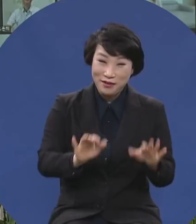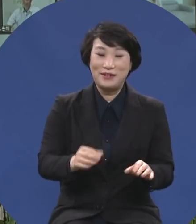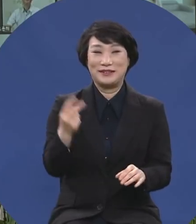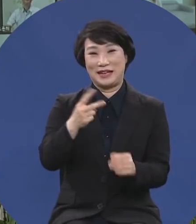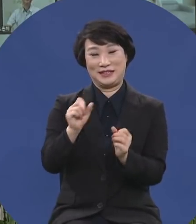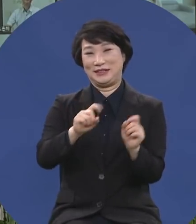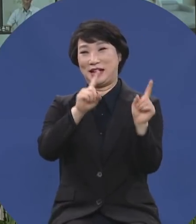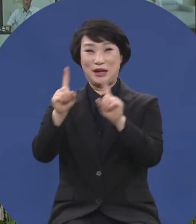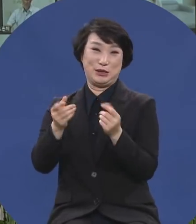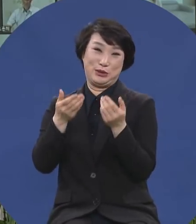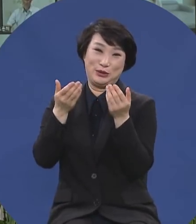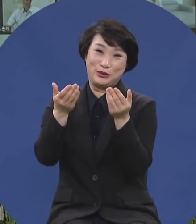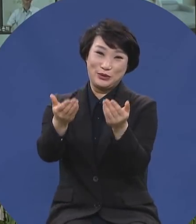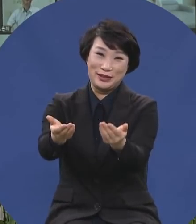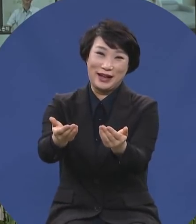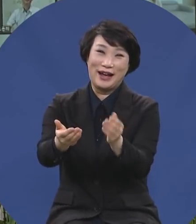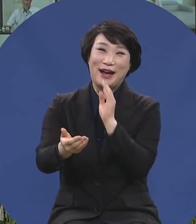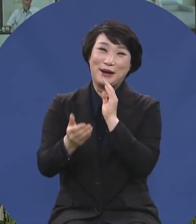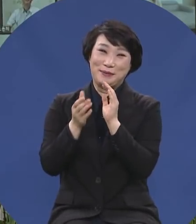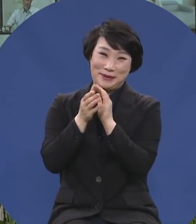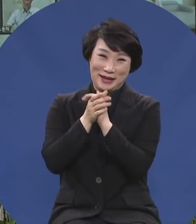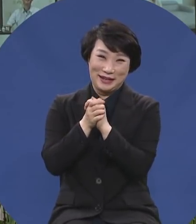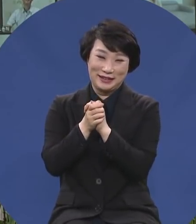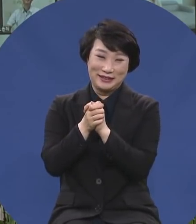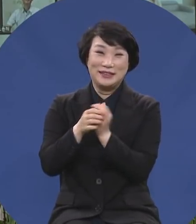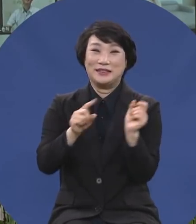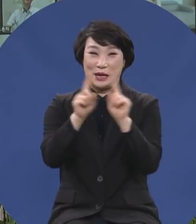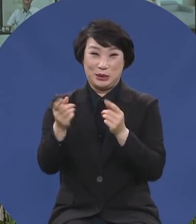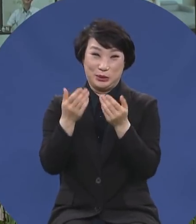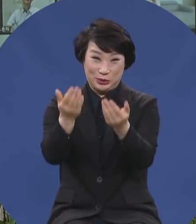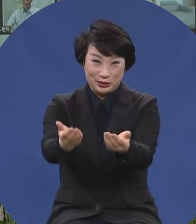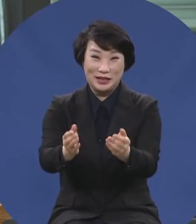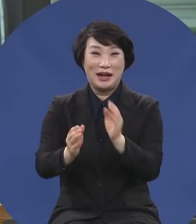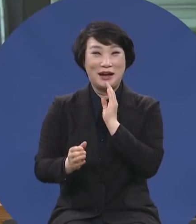몸도 살리시리라.